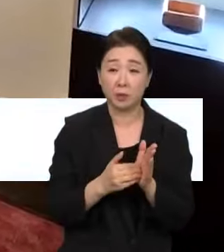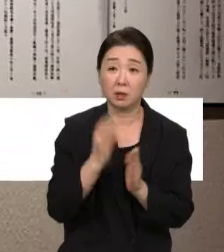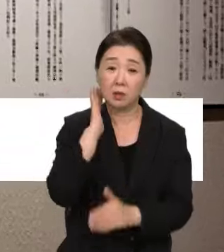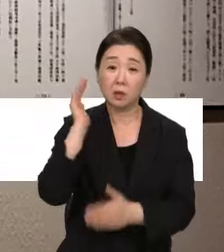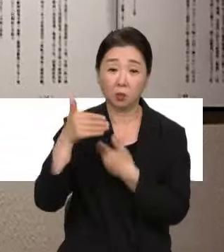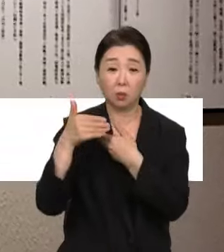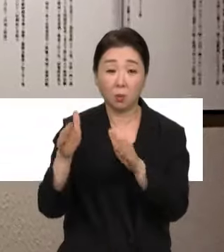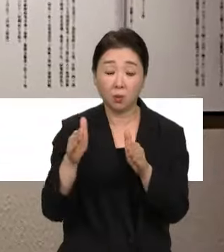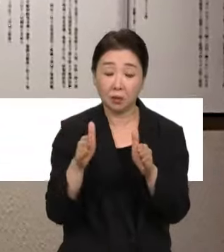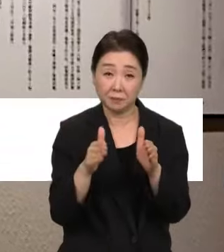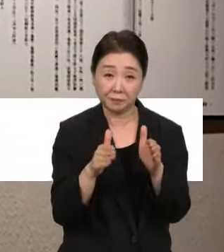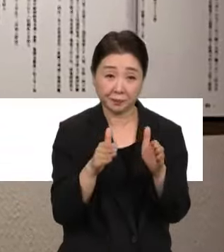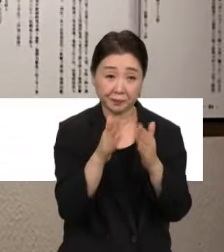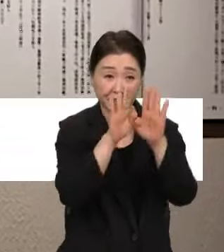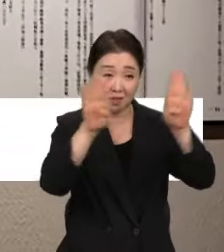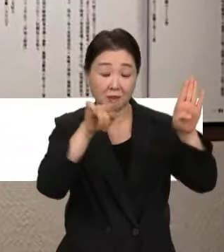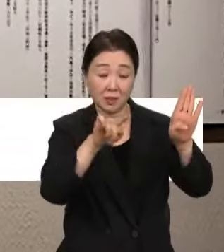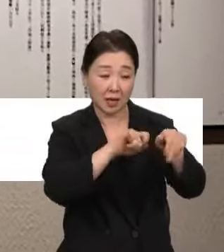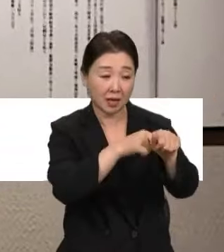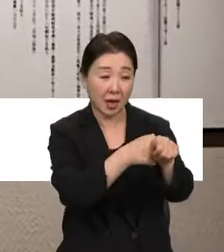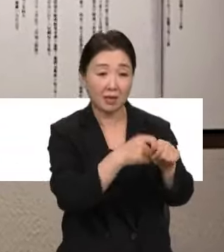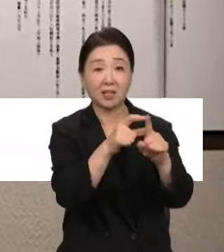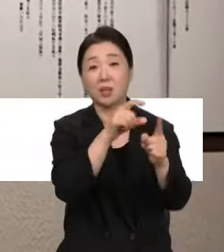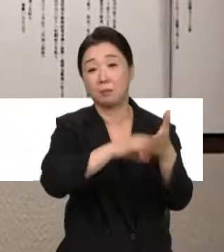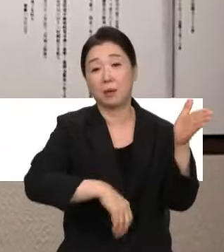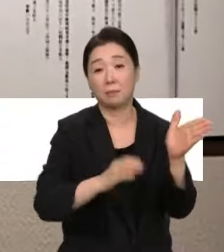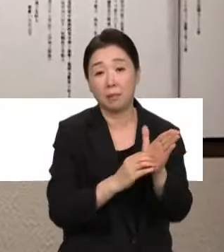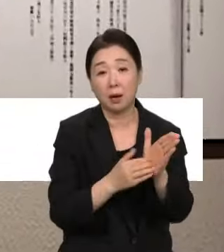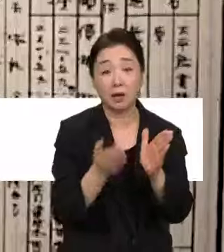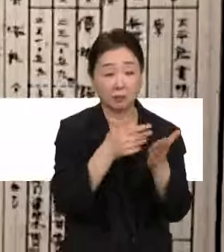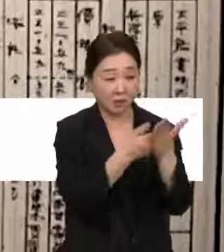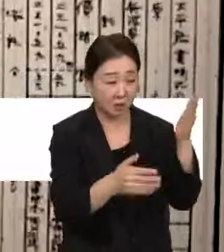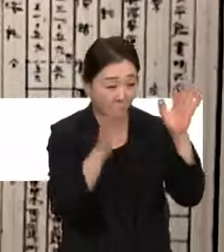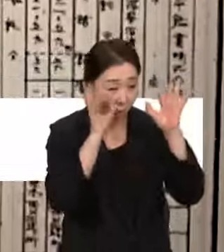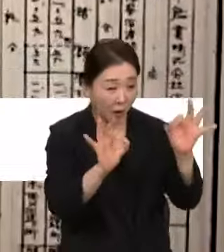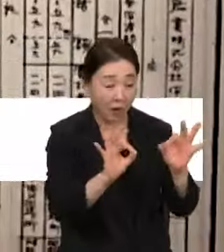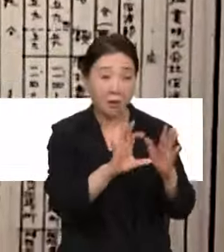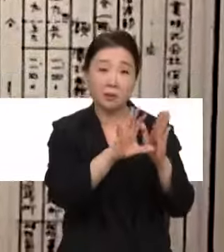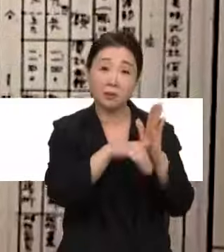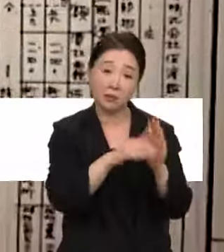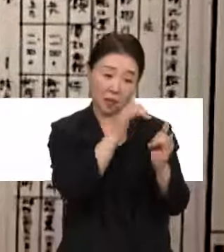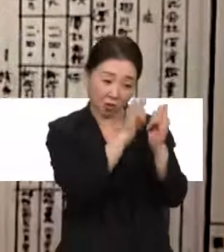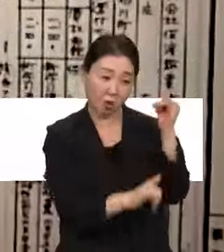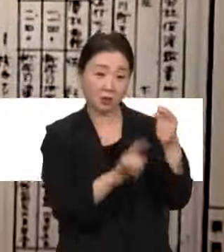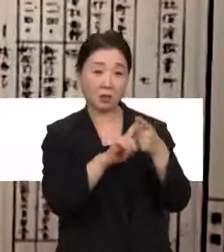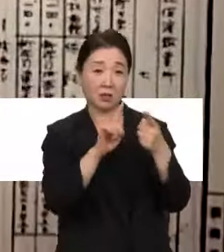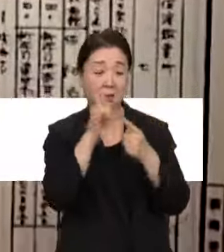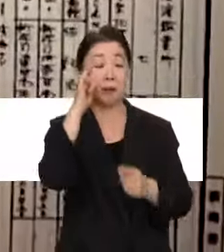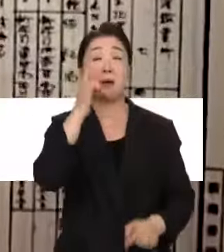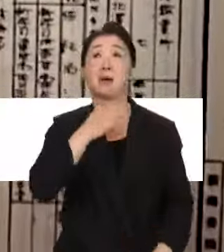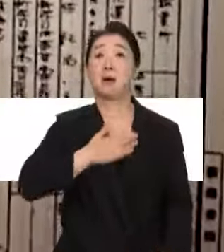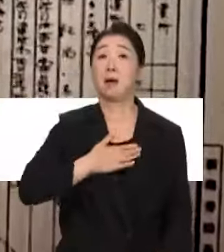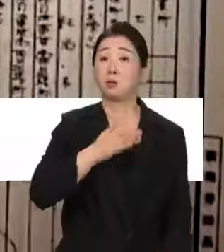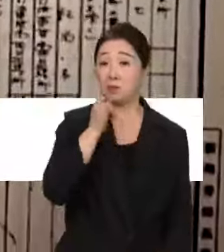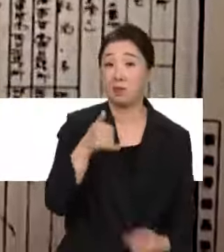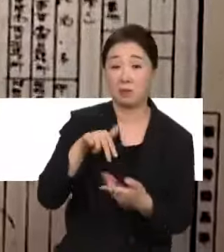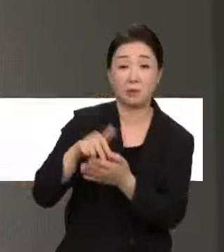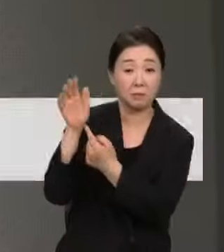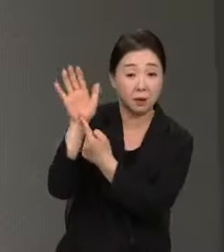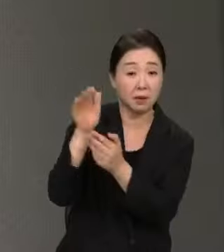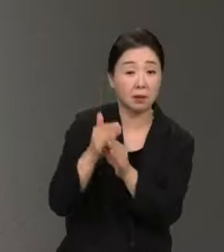있었는지 성이라는 단어는 없지만 맥락에서 충분히 당시 역사가 인지가 되는 부분이라는